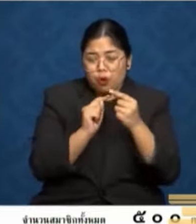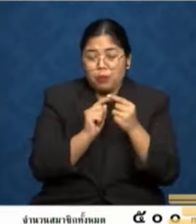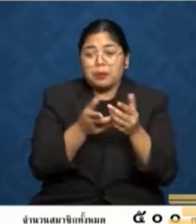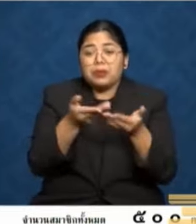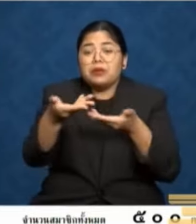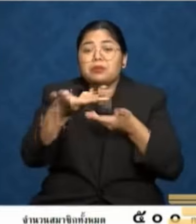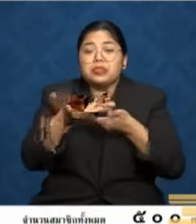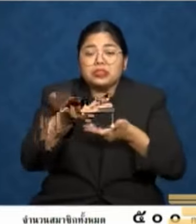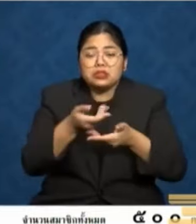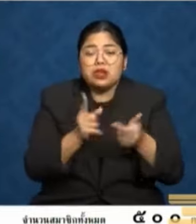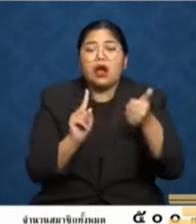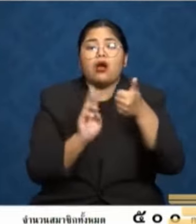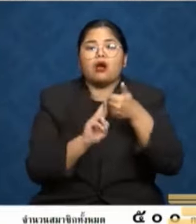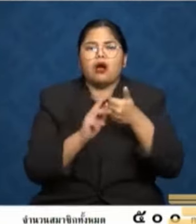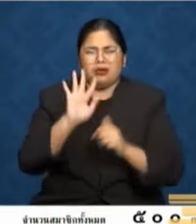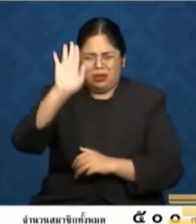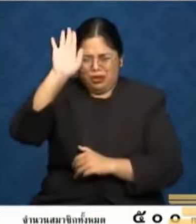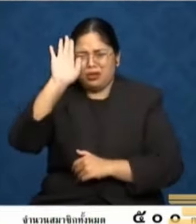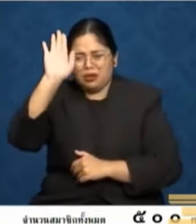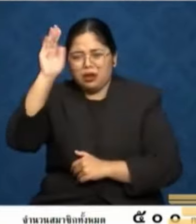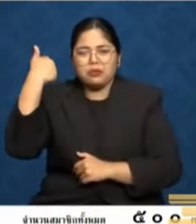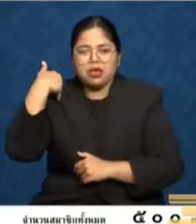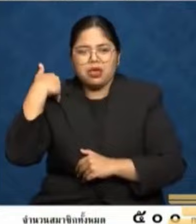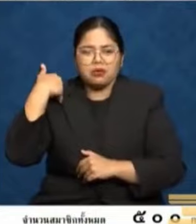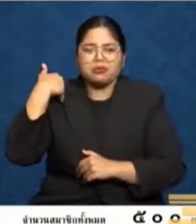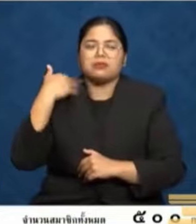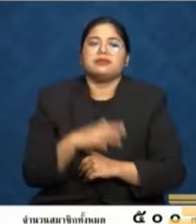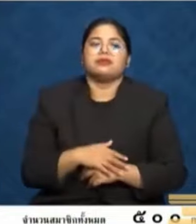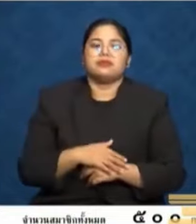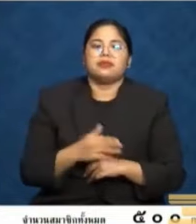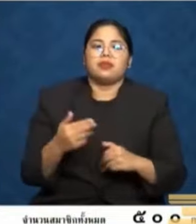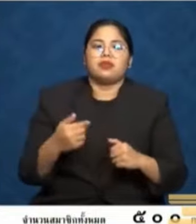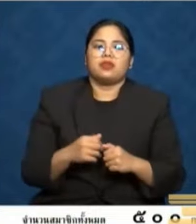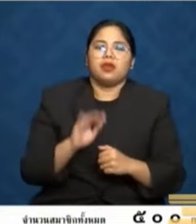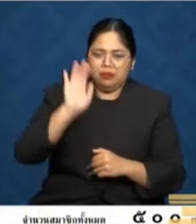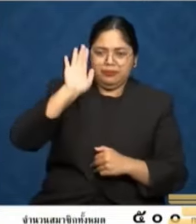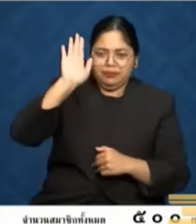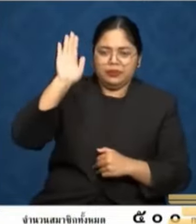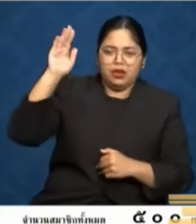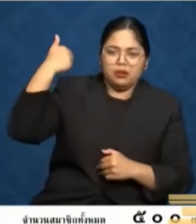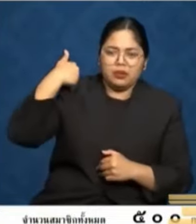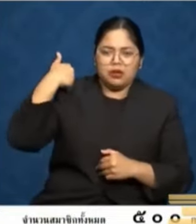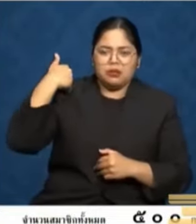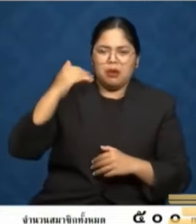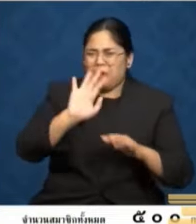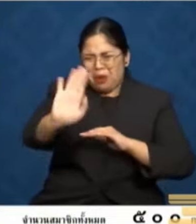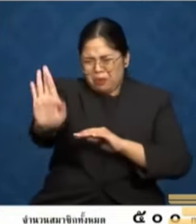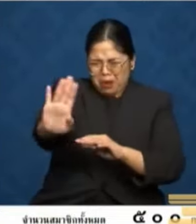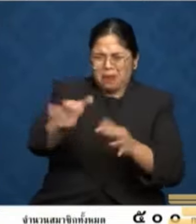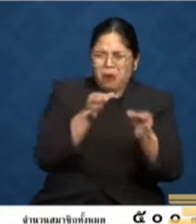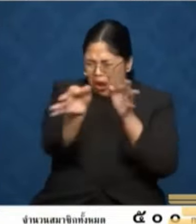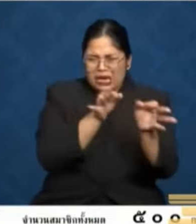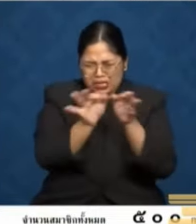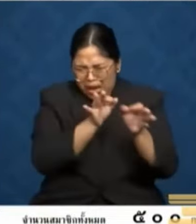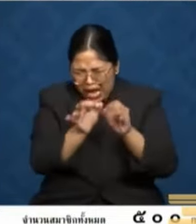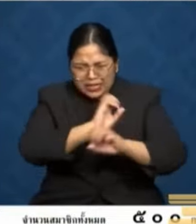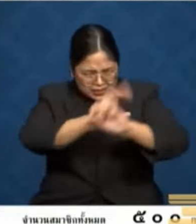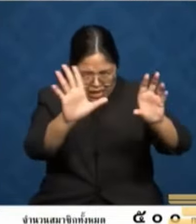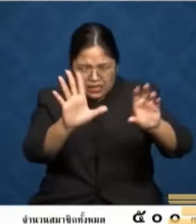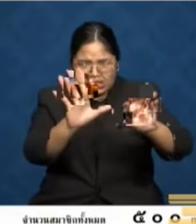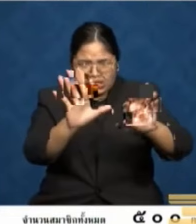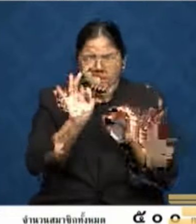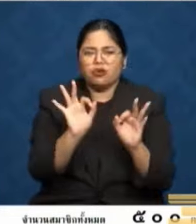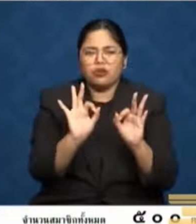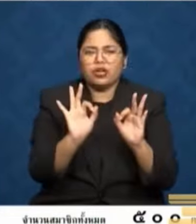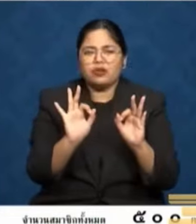ประธานท่านมีผู้ประท้วงนะฮะเชิญๆครับเชิญครับท่านประท้วงเรียนท่าคือคือไม่ต้องประท้วงผมผมอธิบายไม่